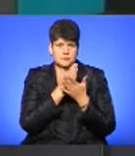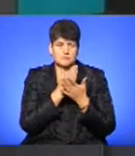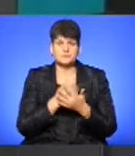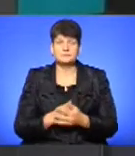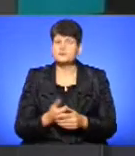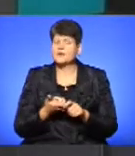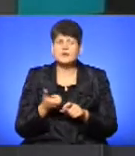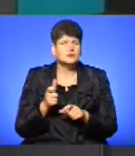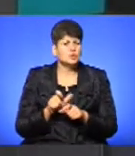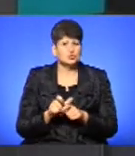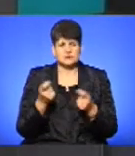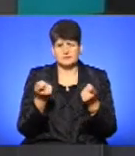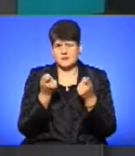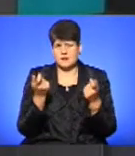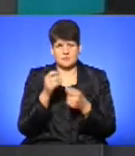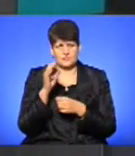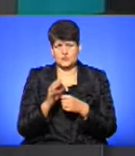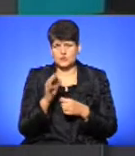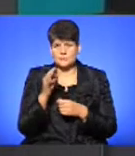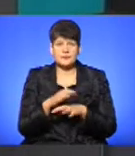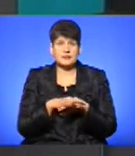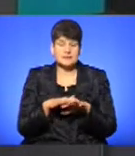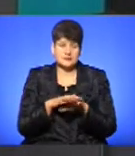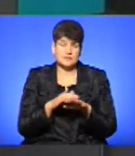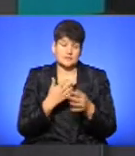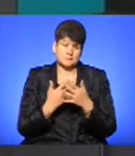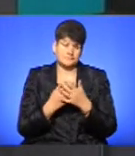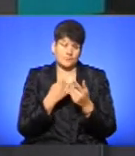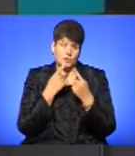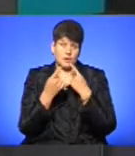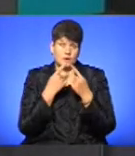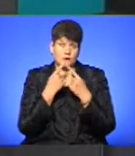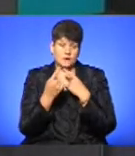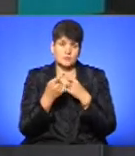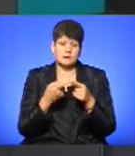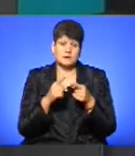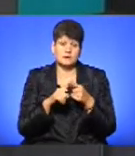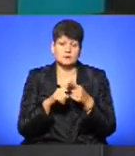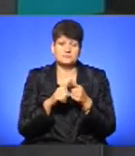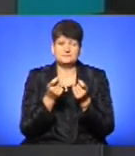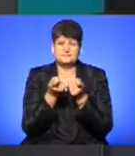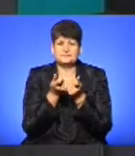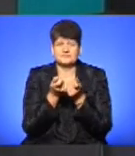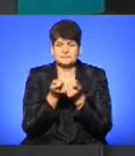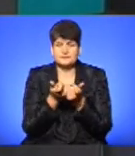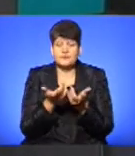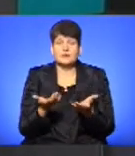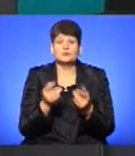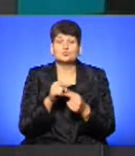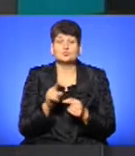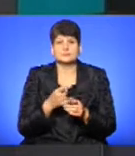Дуже маленький відсоток. Якщо до населення брати, то це просто мізер, тому що мені здається, що